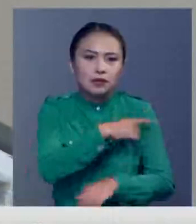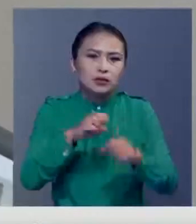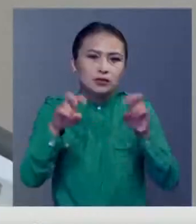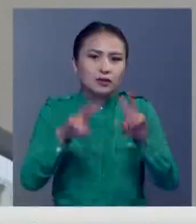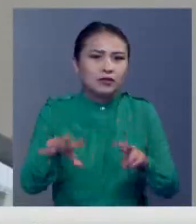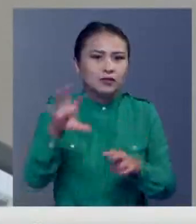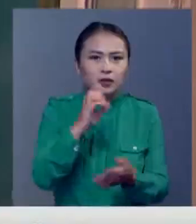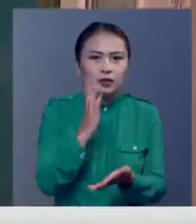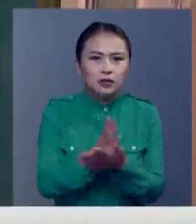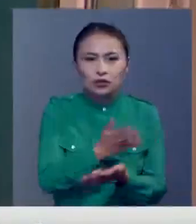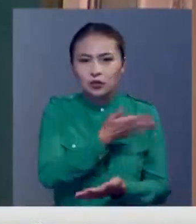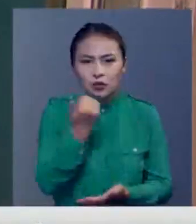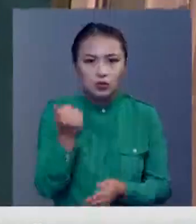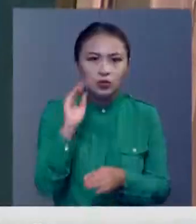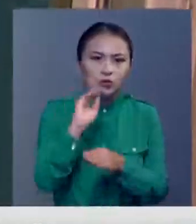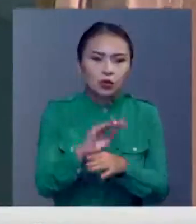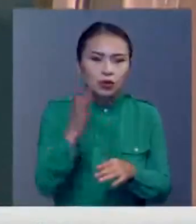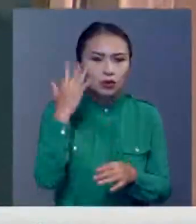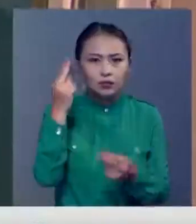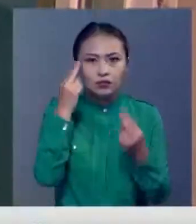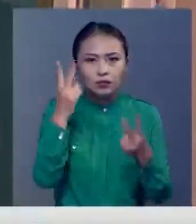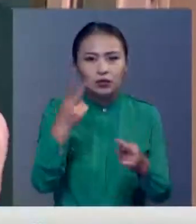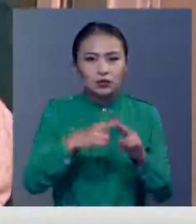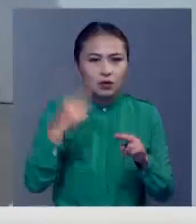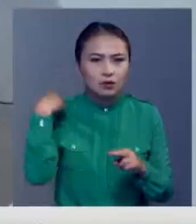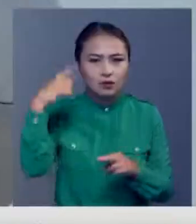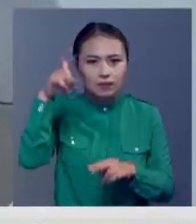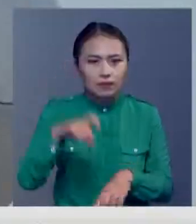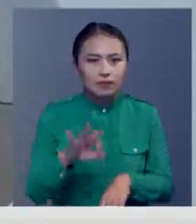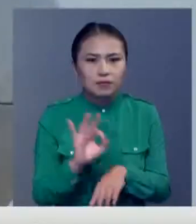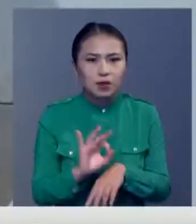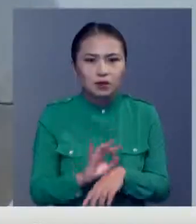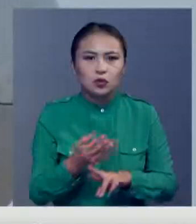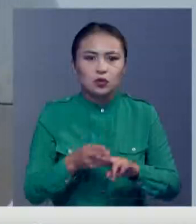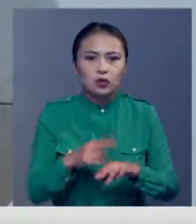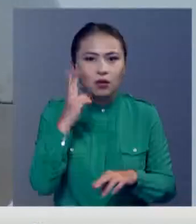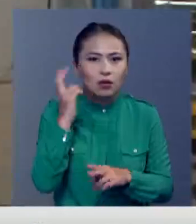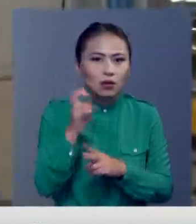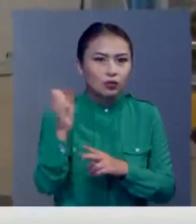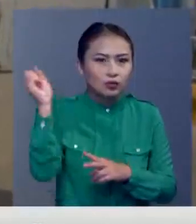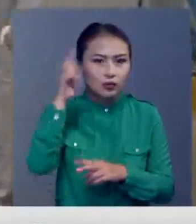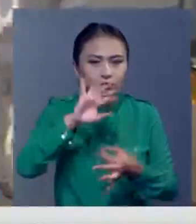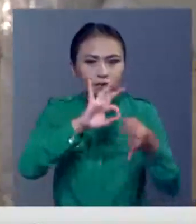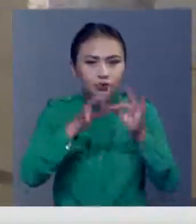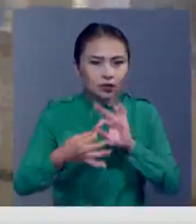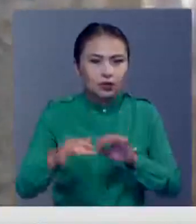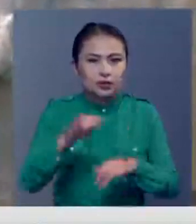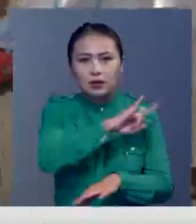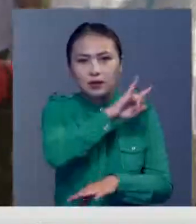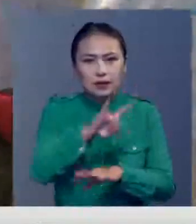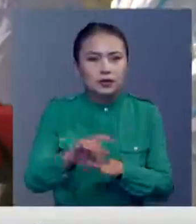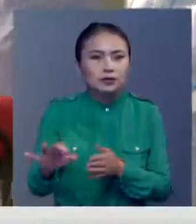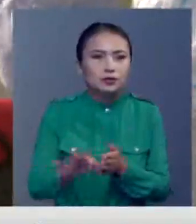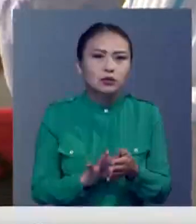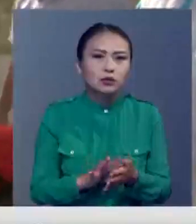табыла бермейді. Жарақат алған науқас есін білгенімен мойын омыртқасы сынып кеткен. Қал жағдайын білген соң санитарлық авиация дәрігерлері